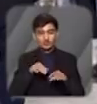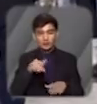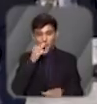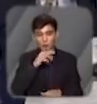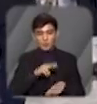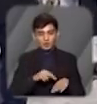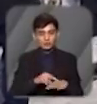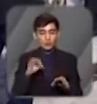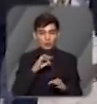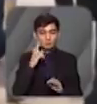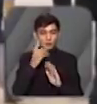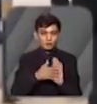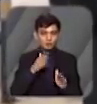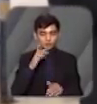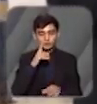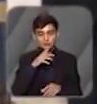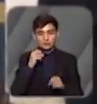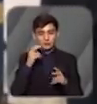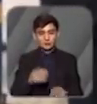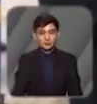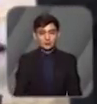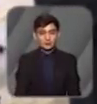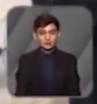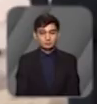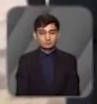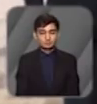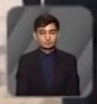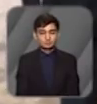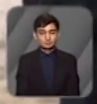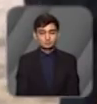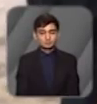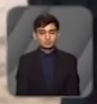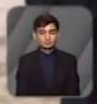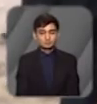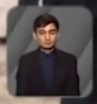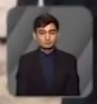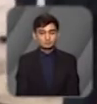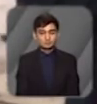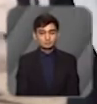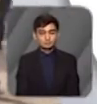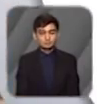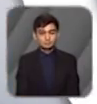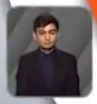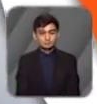полиция түсіністік танытама. Сіз айтқан сұрақтардың барлығын бірден шешу абай өте қиын. Өте қиын.